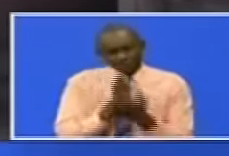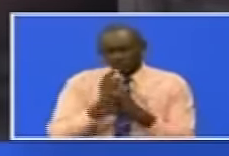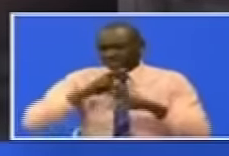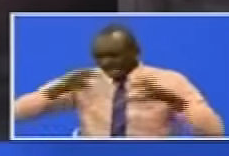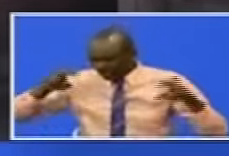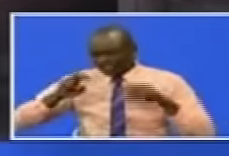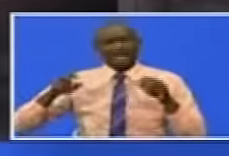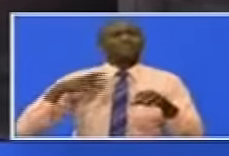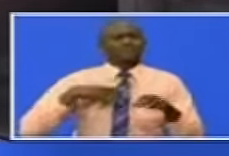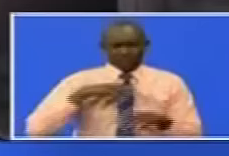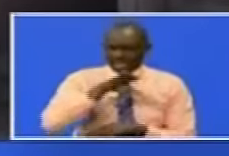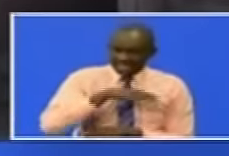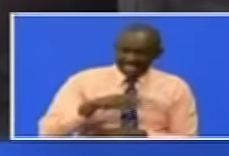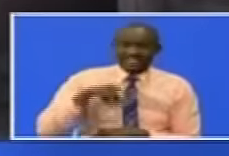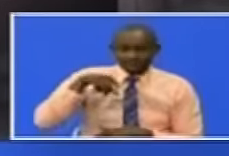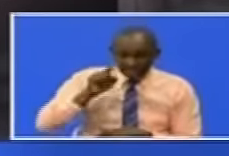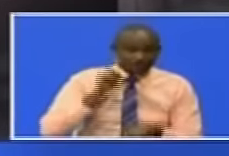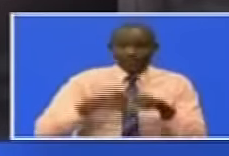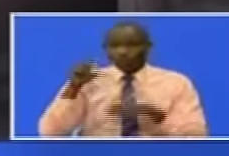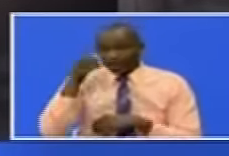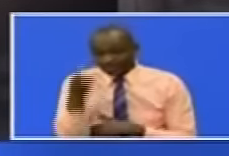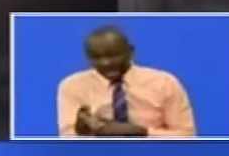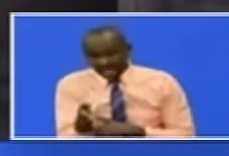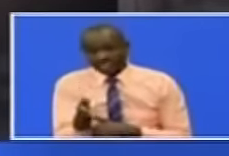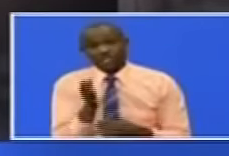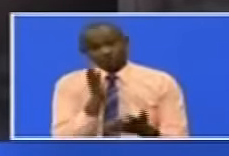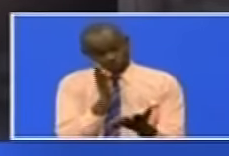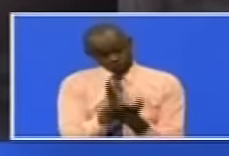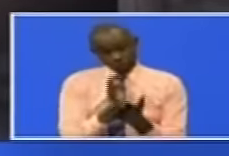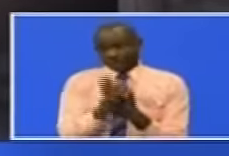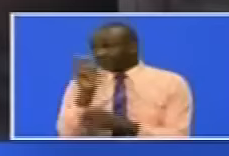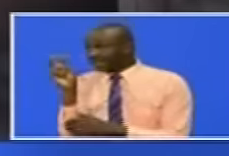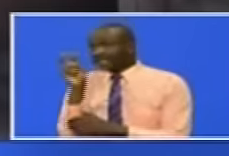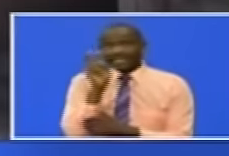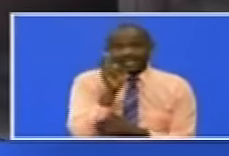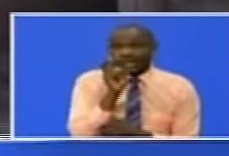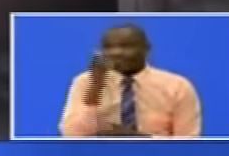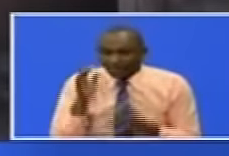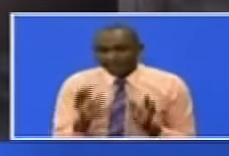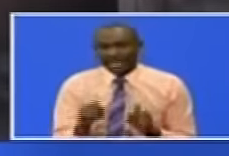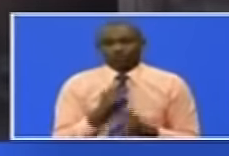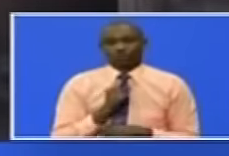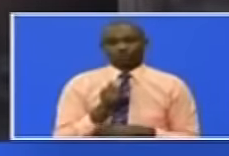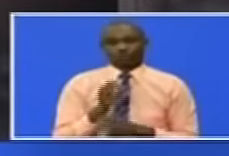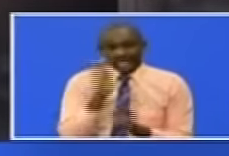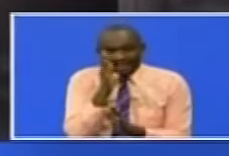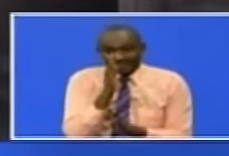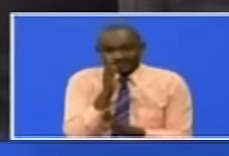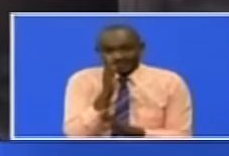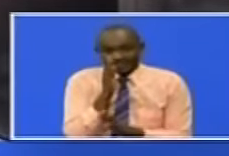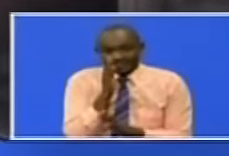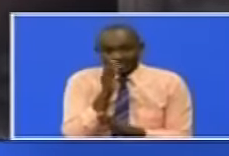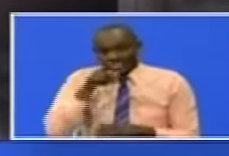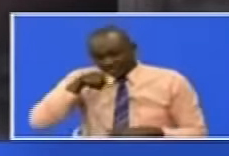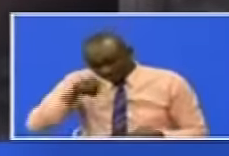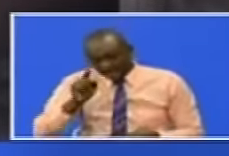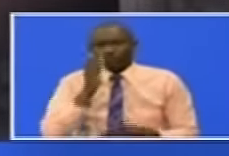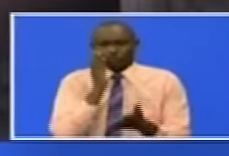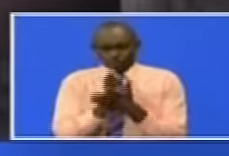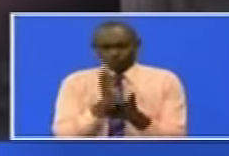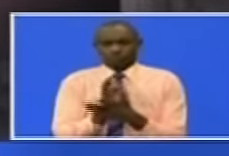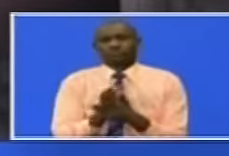ametafuta kila mahali, na wanaofika waga yana kuwa hapo anaangalia kama wamefika, and nini